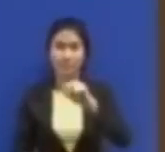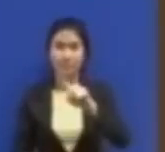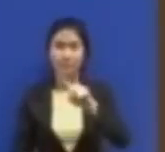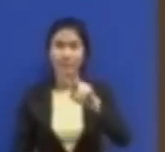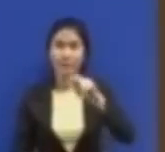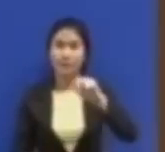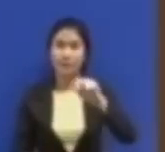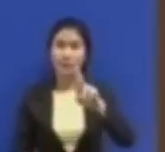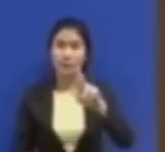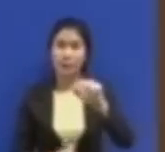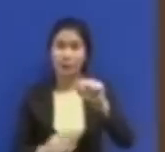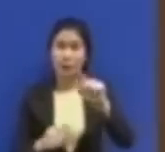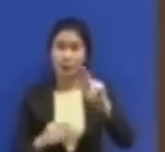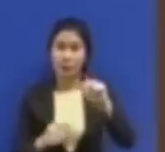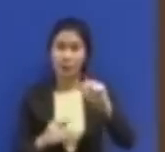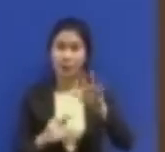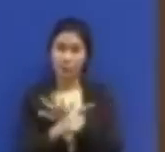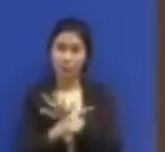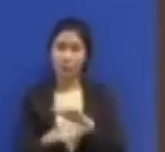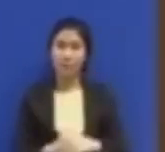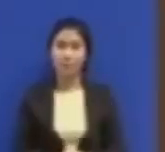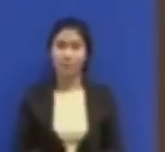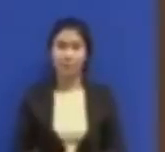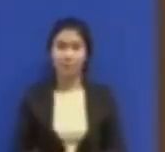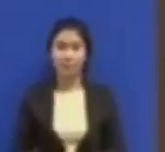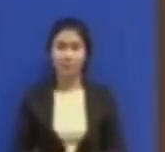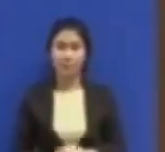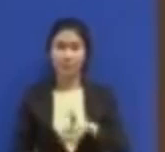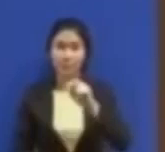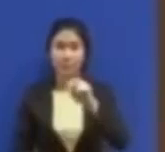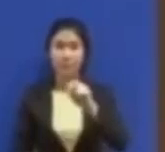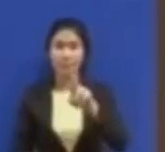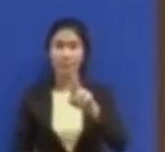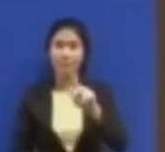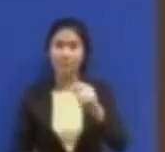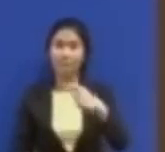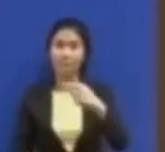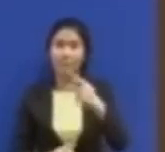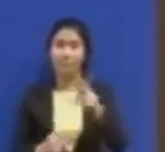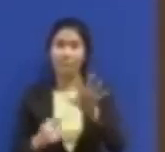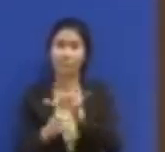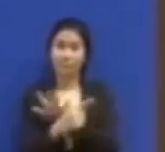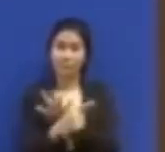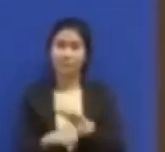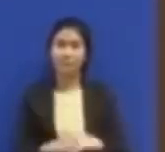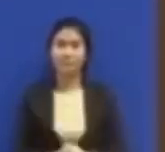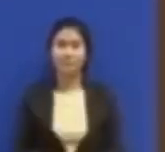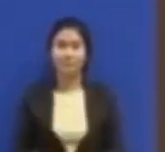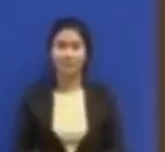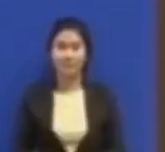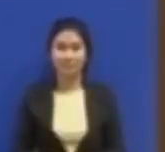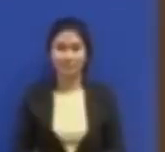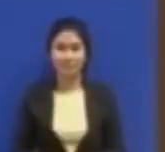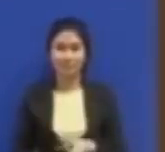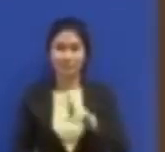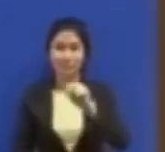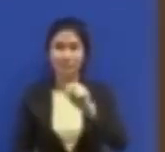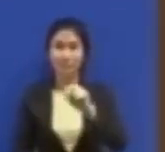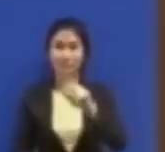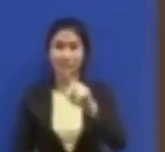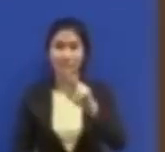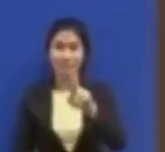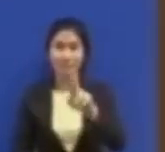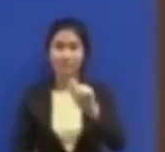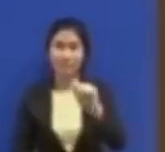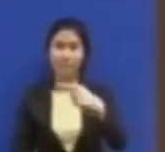นานุกูล53นายณรงค์สหเมธาพัฒน์54นายณรงค์อ่อนสะอา